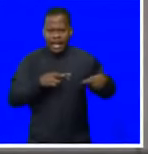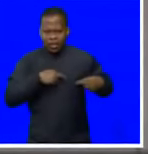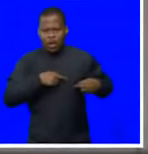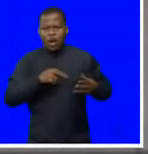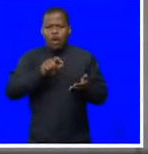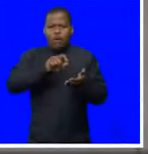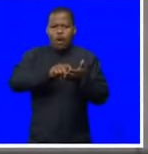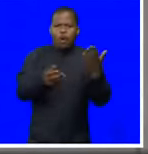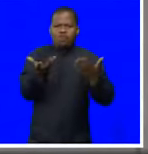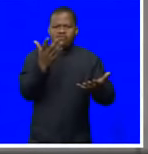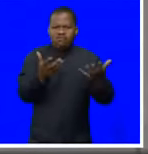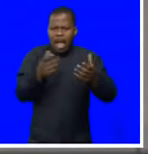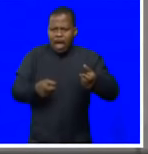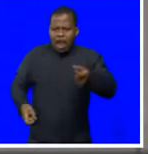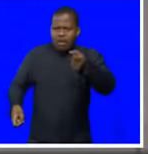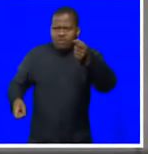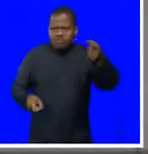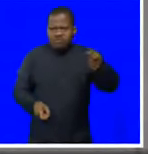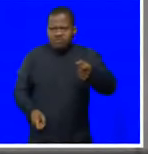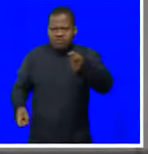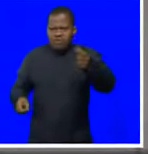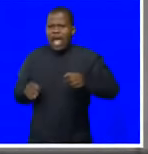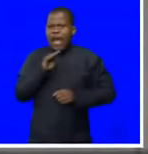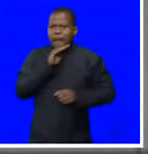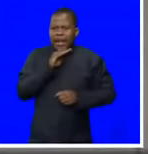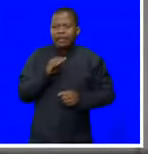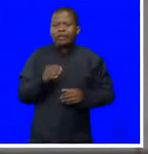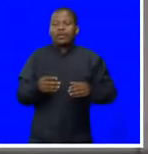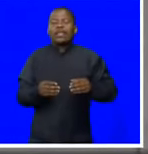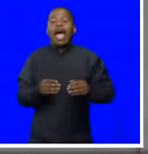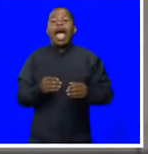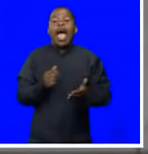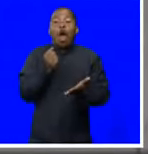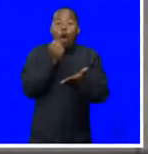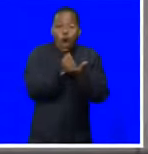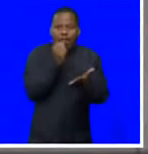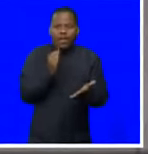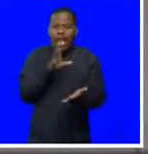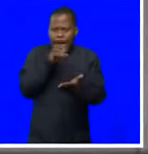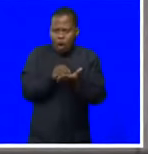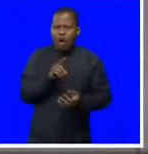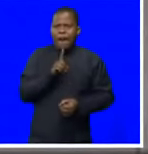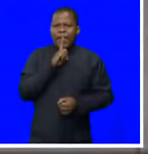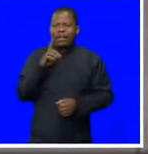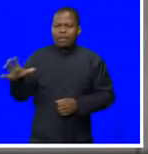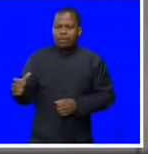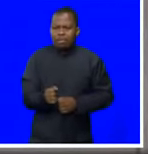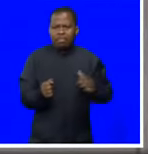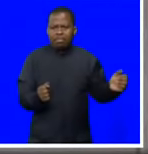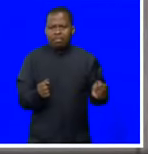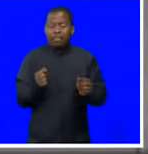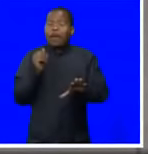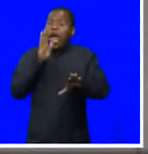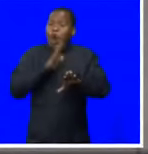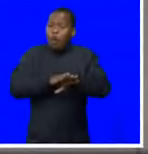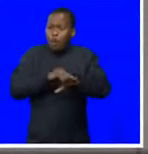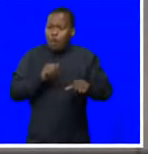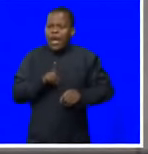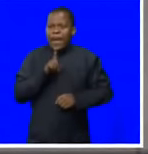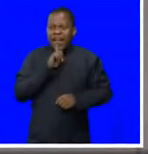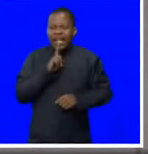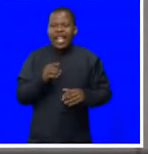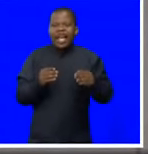kuyawuthiwa na tatiteshi etiguka tiguka tiguka, takiwe